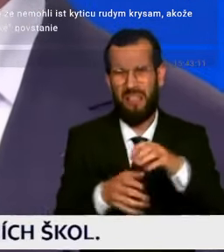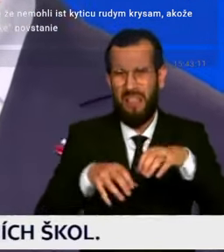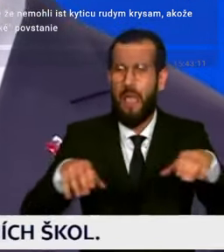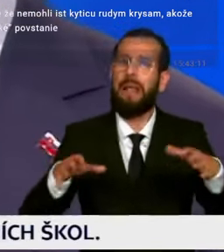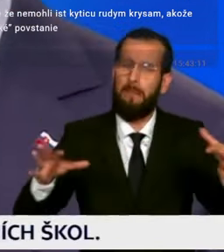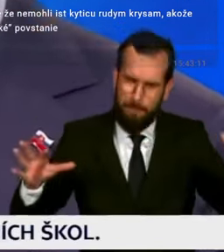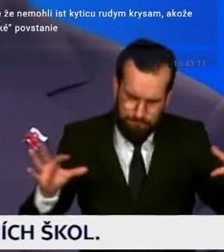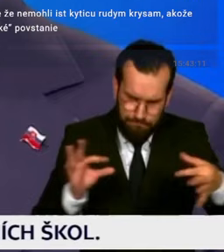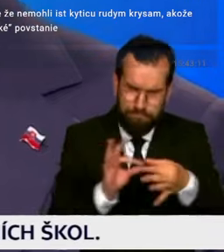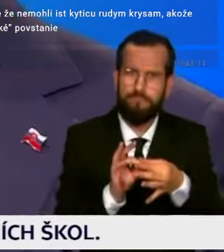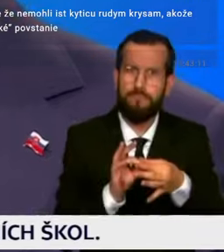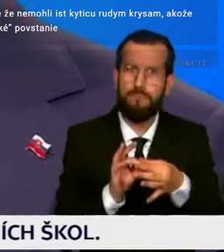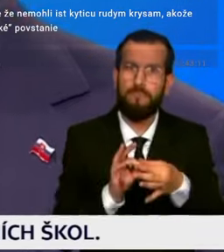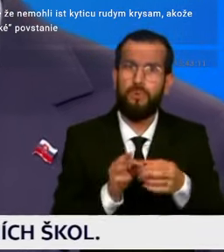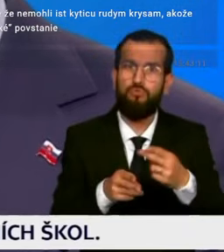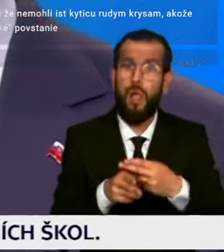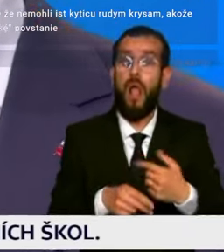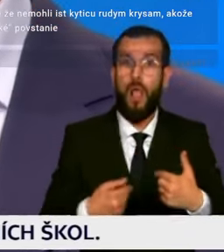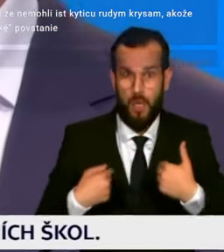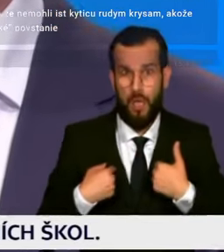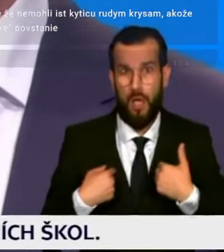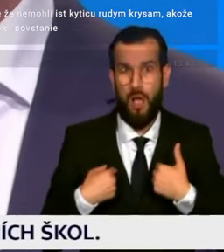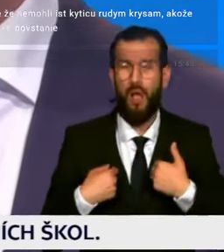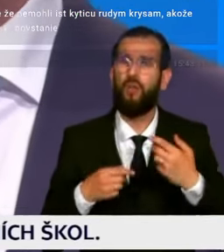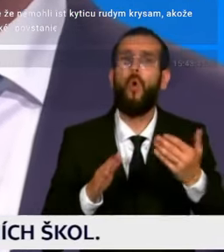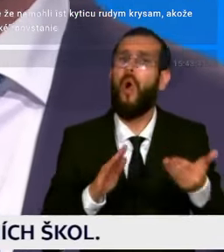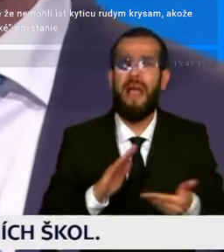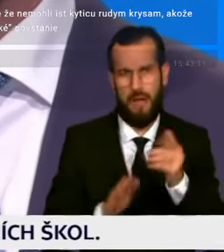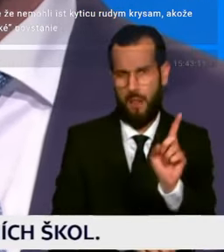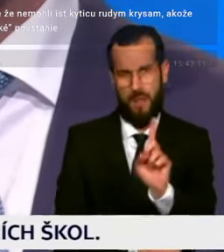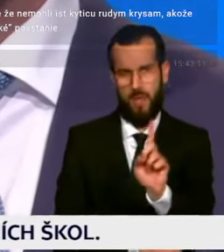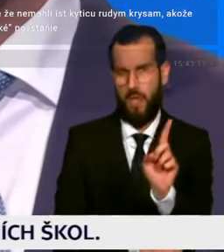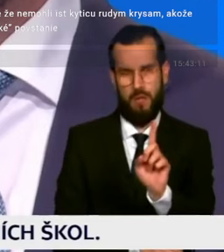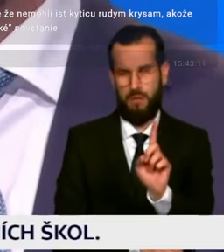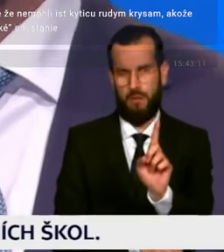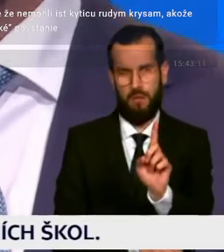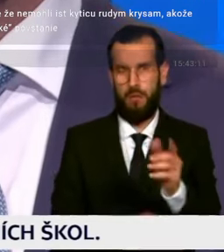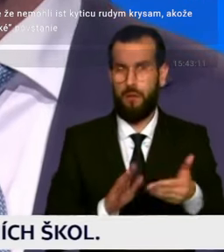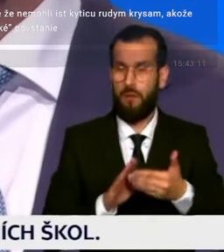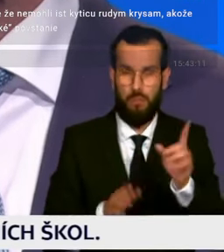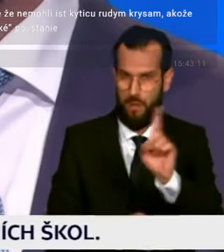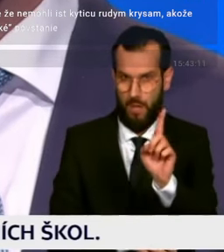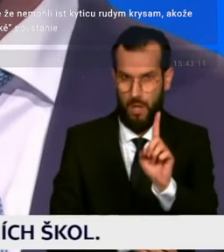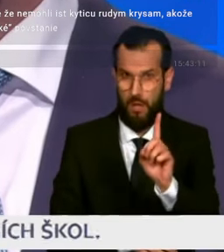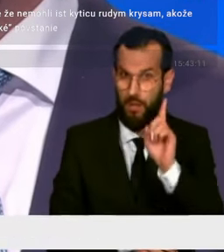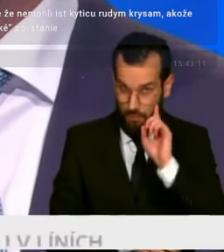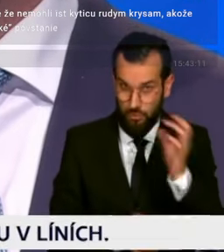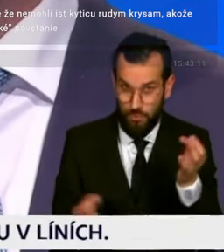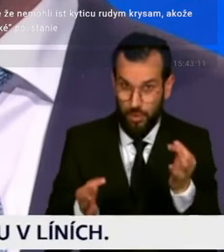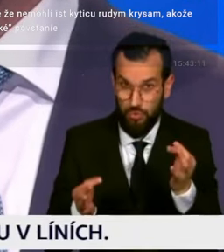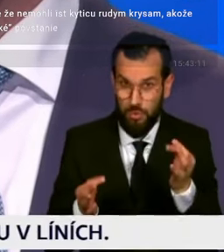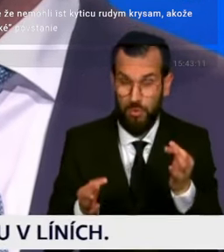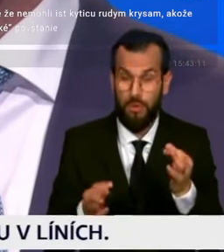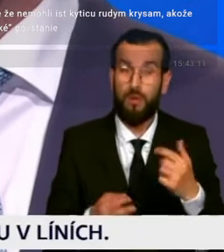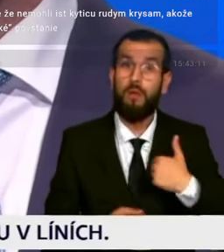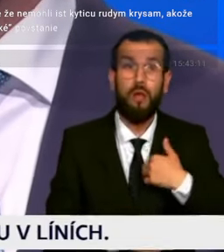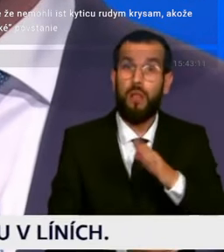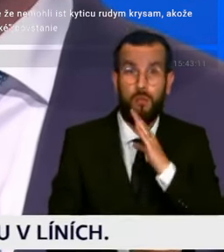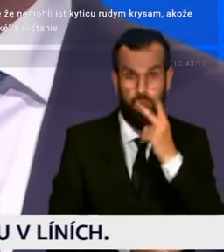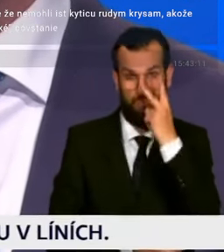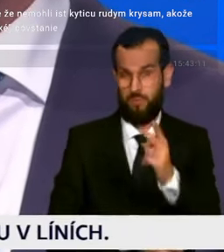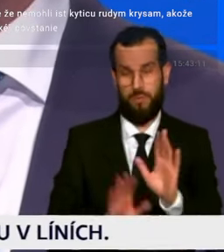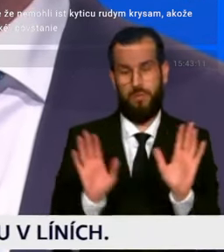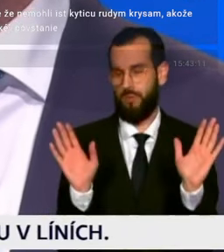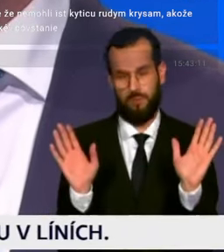spája krajinu som prišiel ja a nie je to marketingová skratka viete prečo som s tým prišiel lebo už som sa nemohol pozerať na to